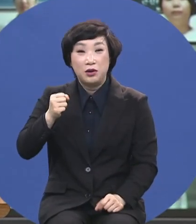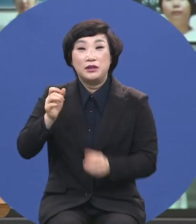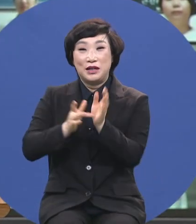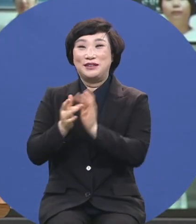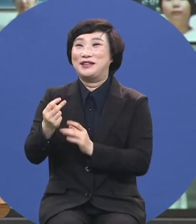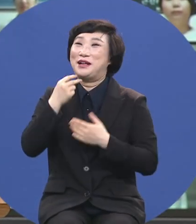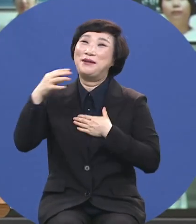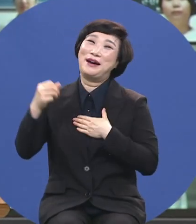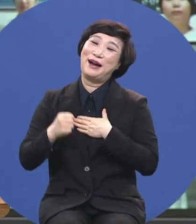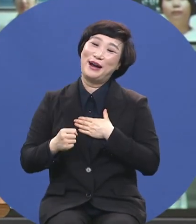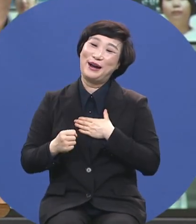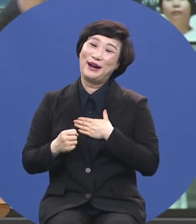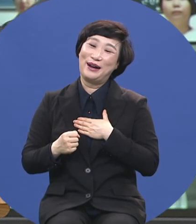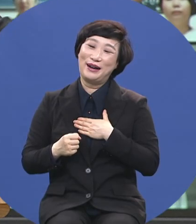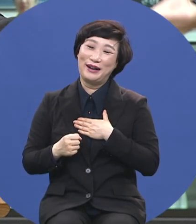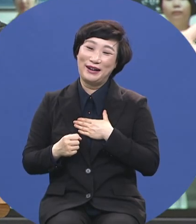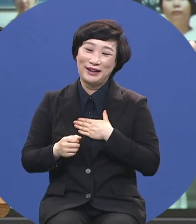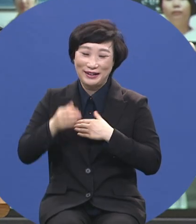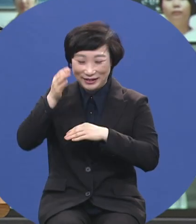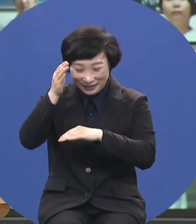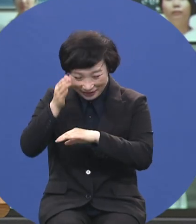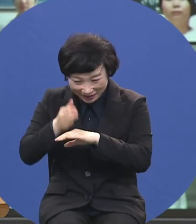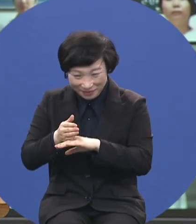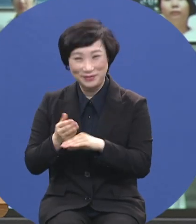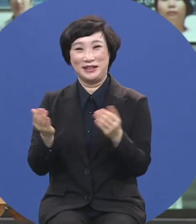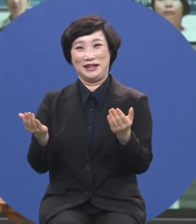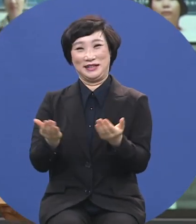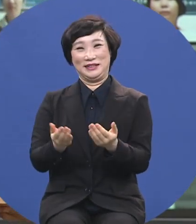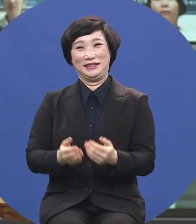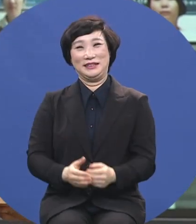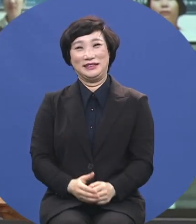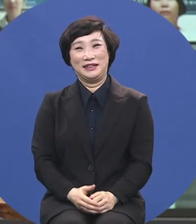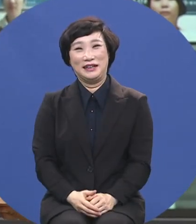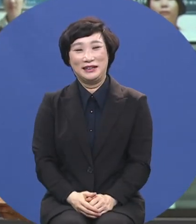가졌으니 얼마나 감사한 일입니까?